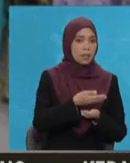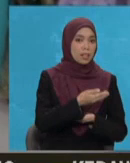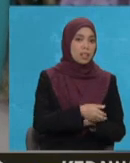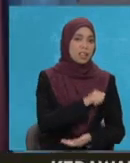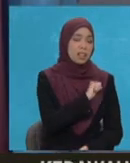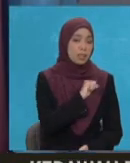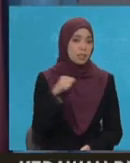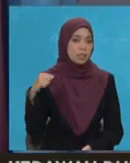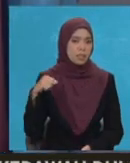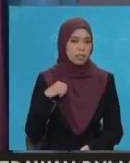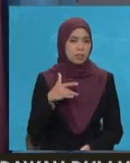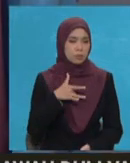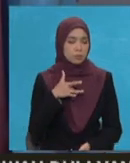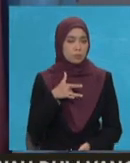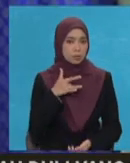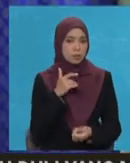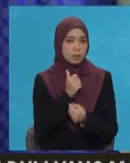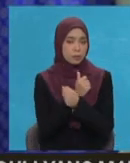kalangan ahli persatuan